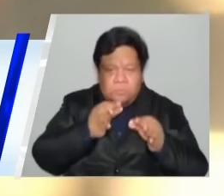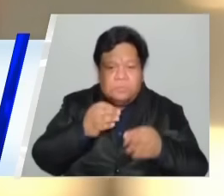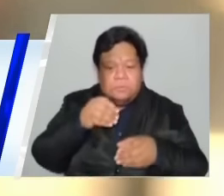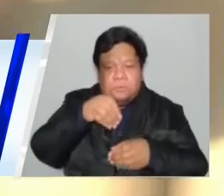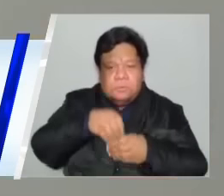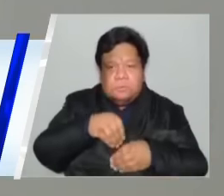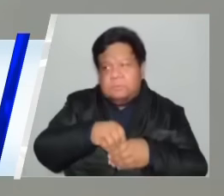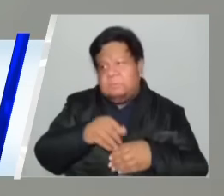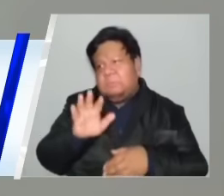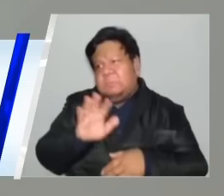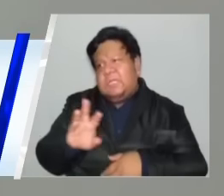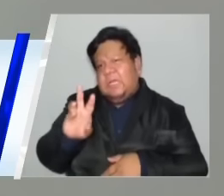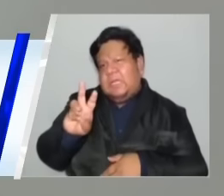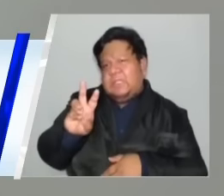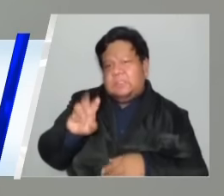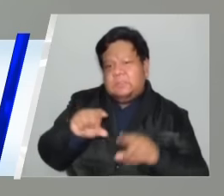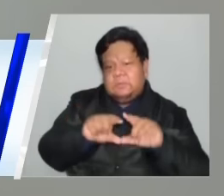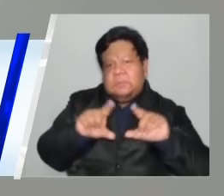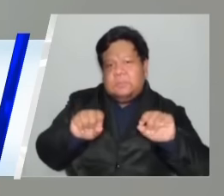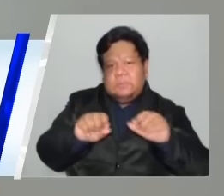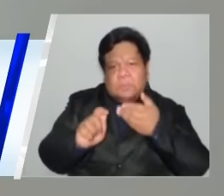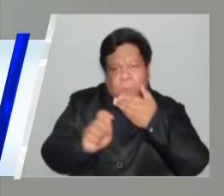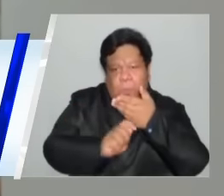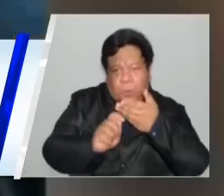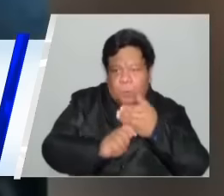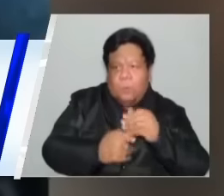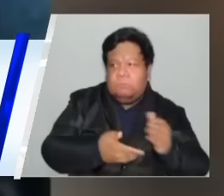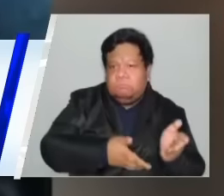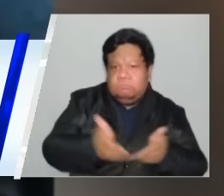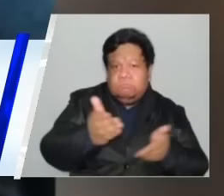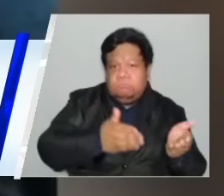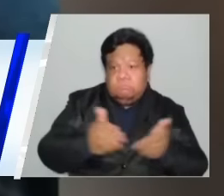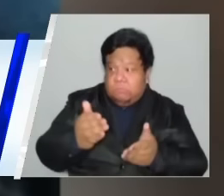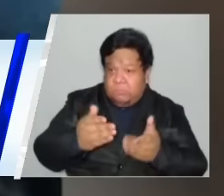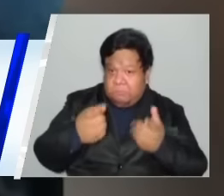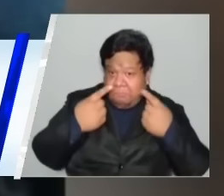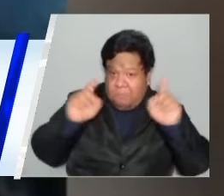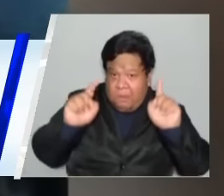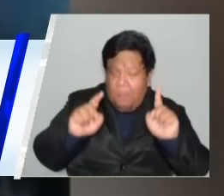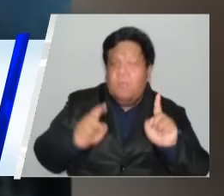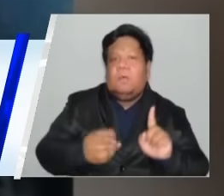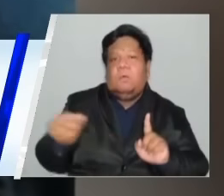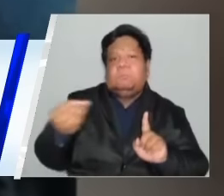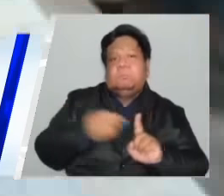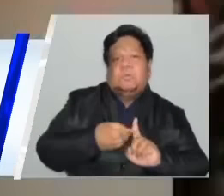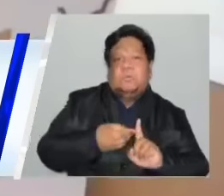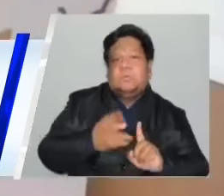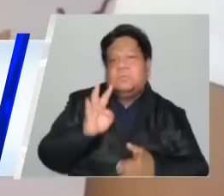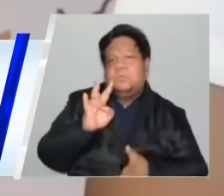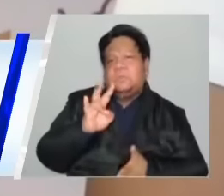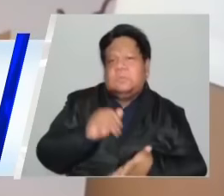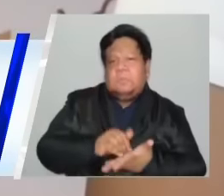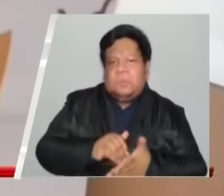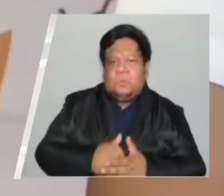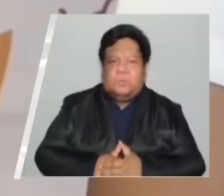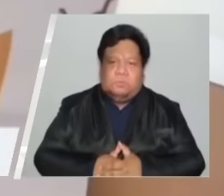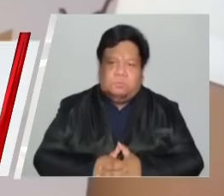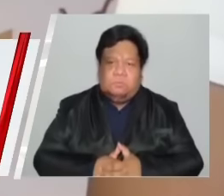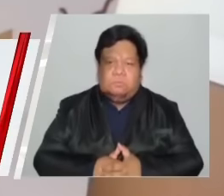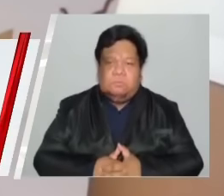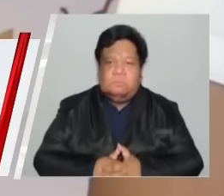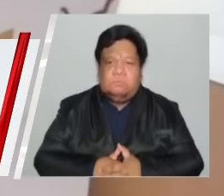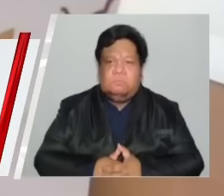dinadala. At sa bawat transaksyon, binibigyan umano siya ng 7,000 piso. Kadalasan po sa kanila